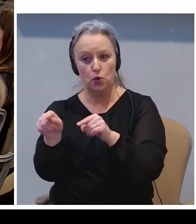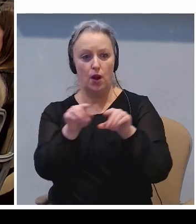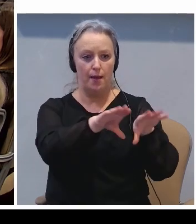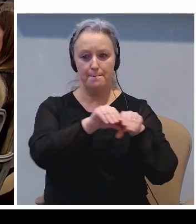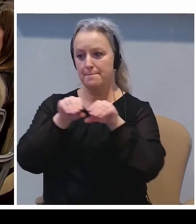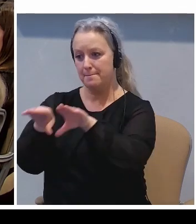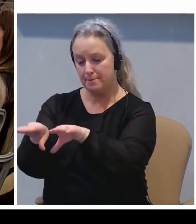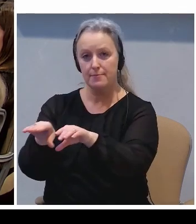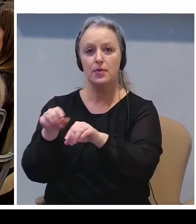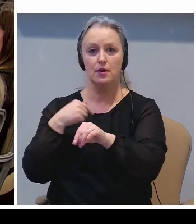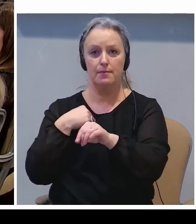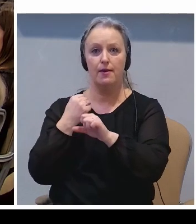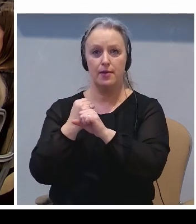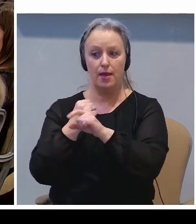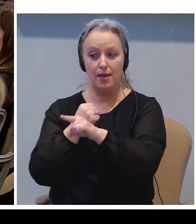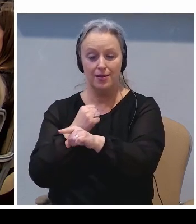hakkab